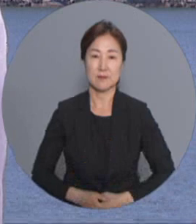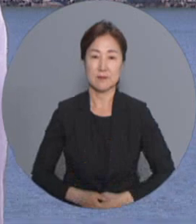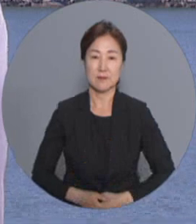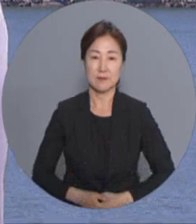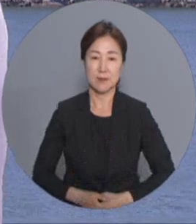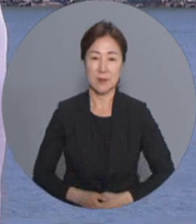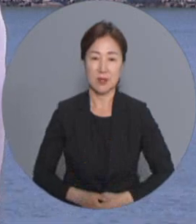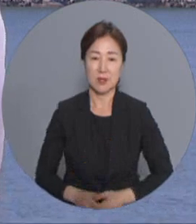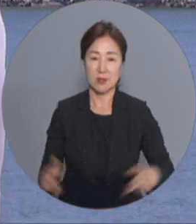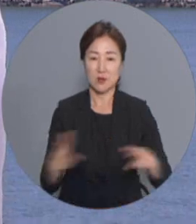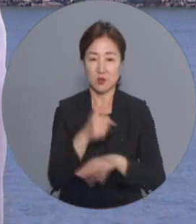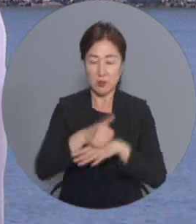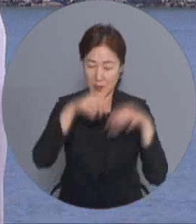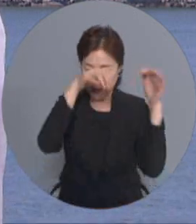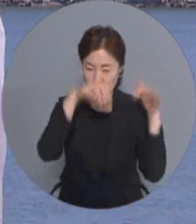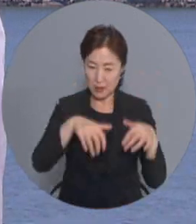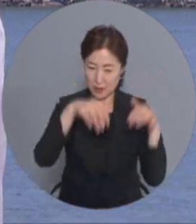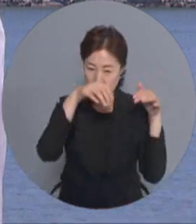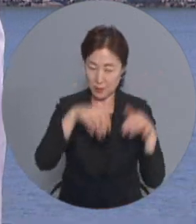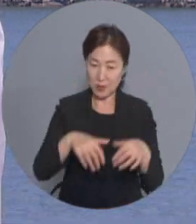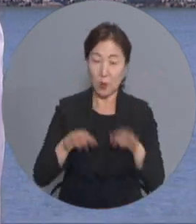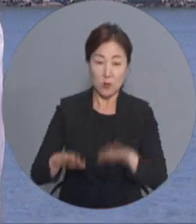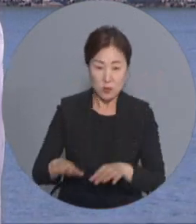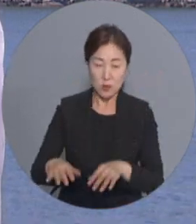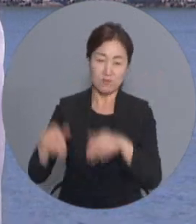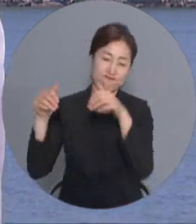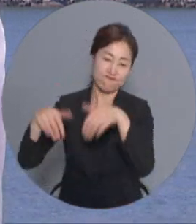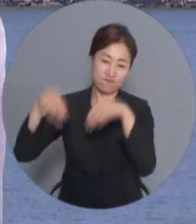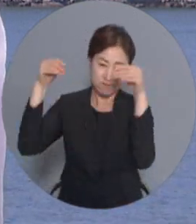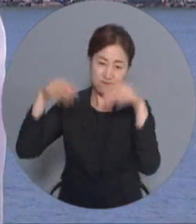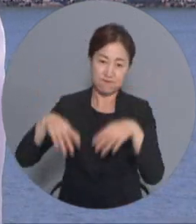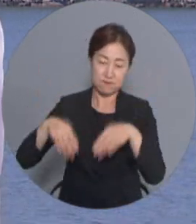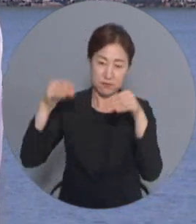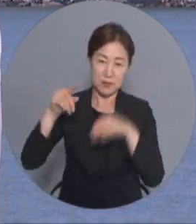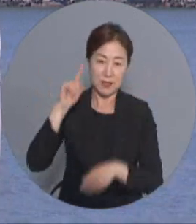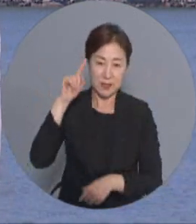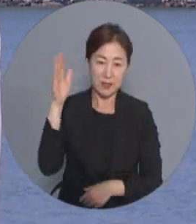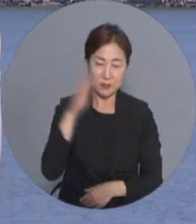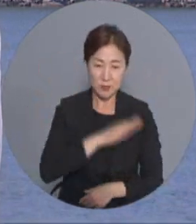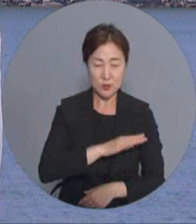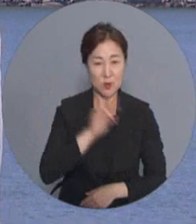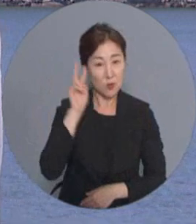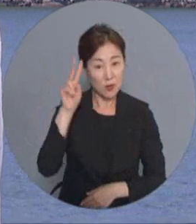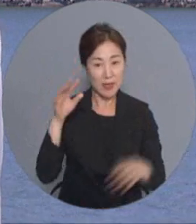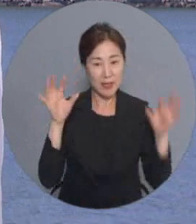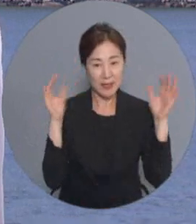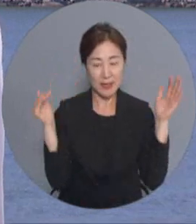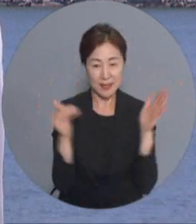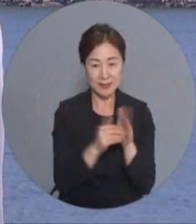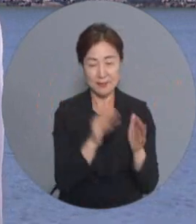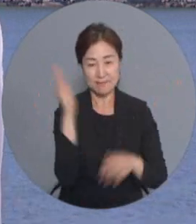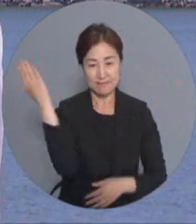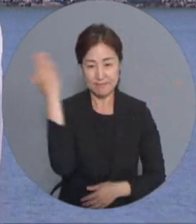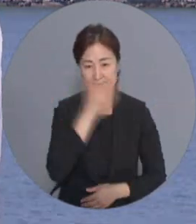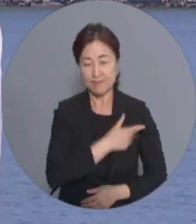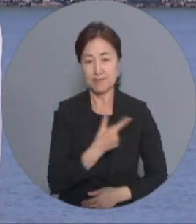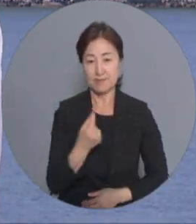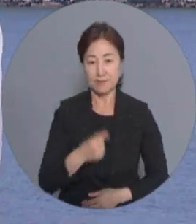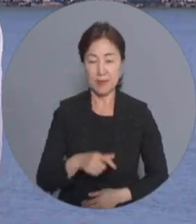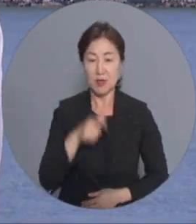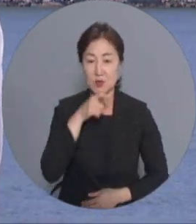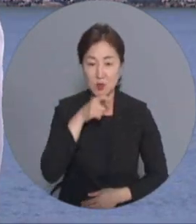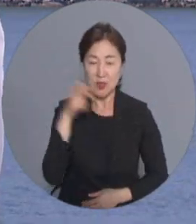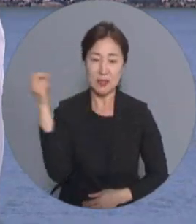주말부터 내린 비가 오늘도 오락가락 이어졌습니다 내일부터 모레 오전까지는 맑은 하늘 드러나겠지